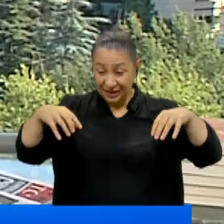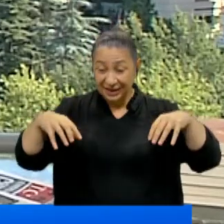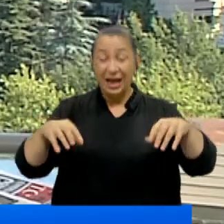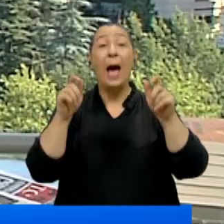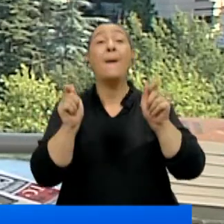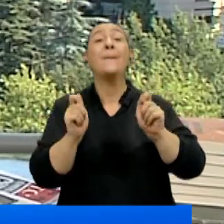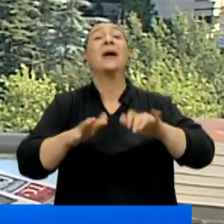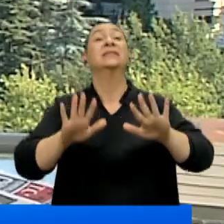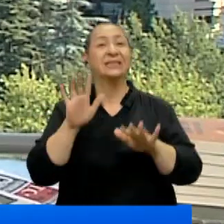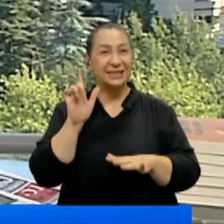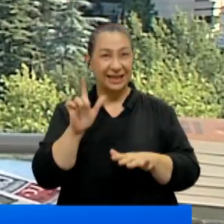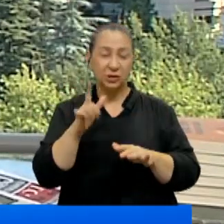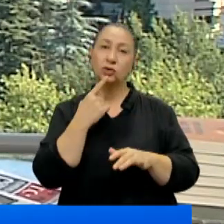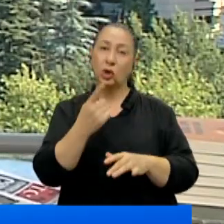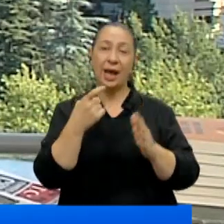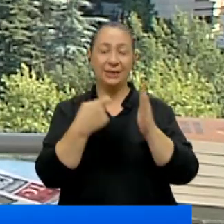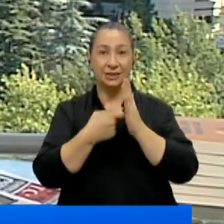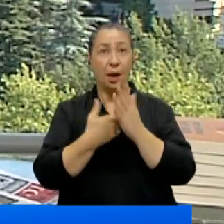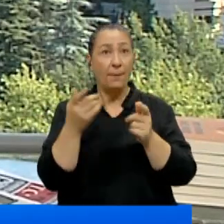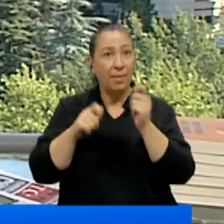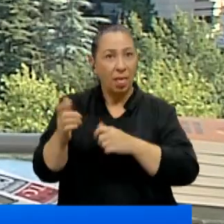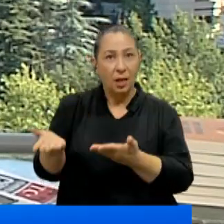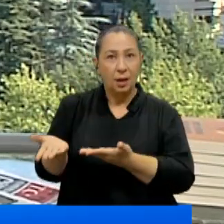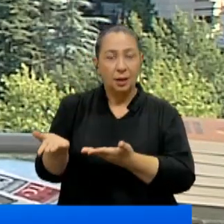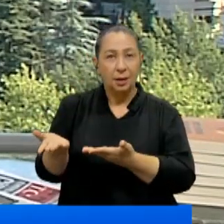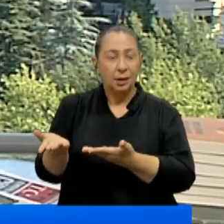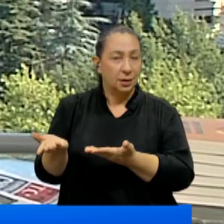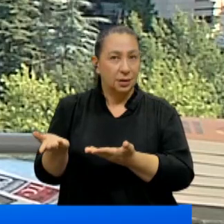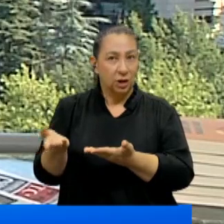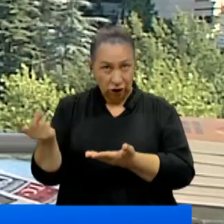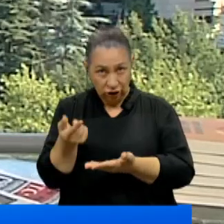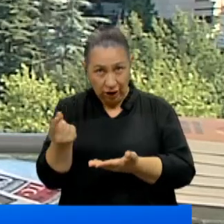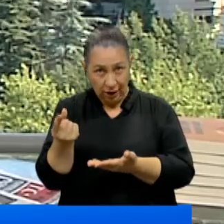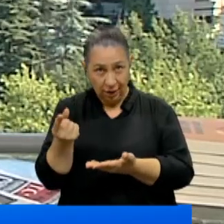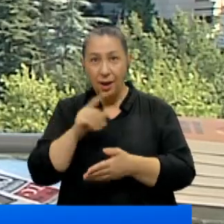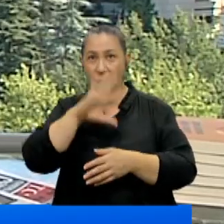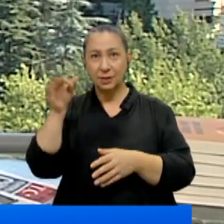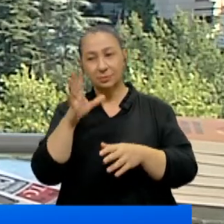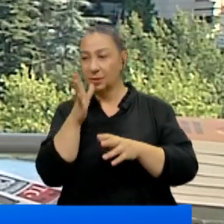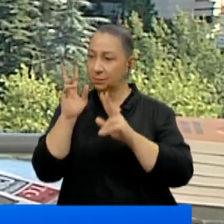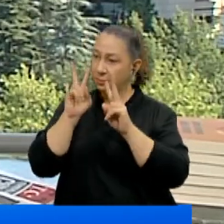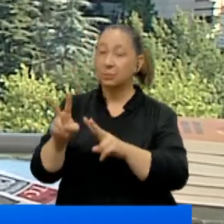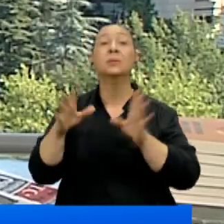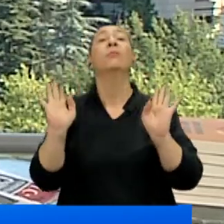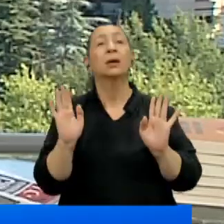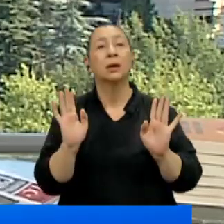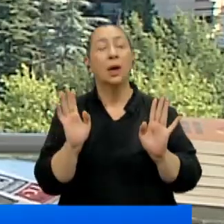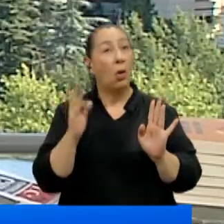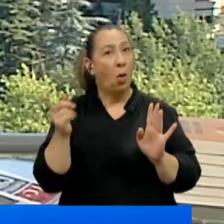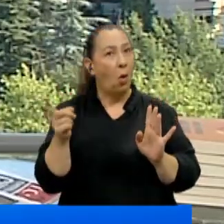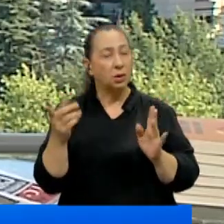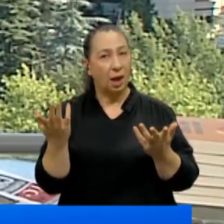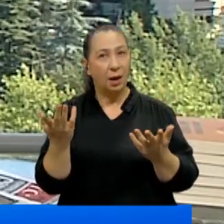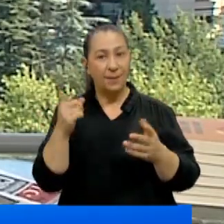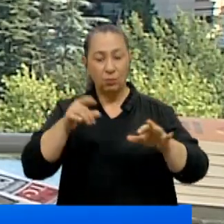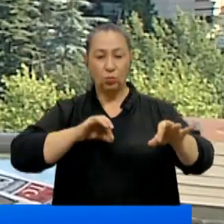gerektiğini söyleyen isimlerden birisiyle yapıldı. Yani kaçak mı yapıldı, herkesin gözleri önünde yapılmadı mı? Mesela orada